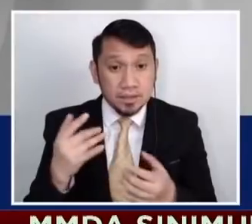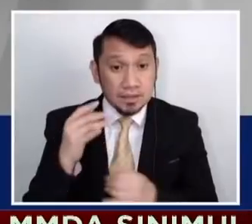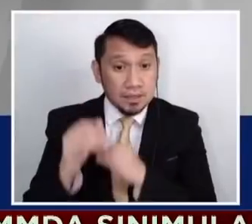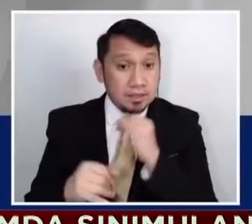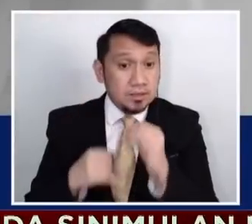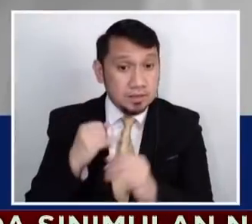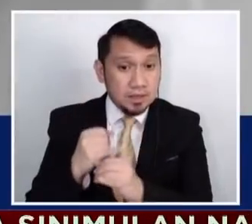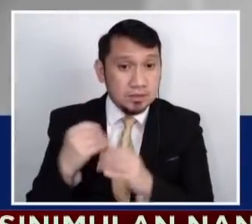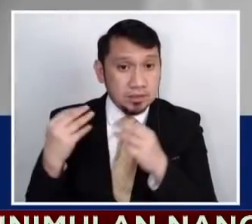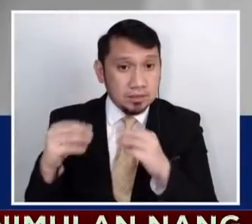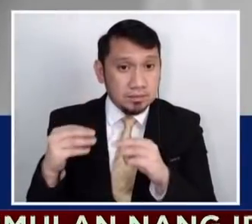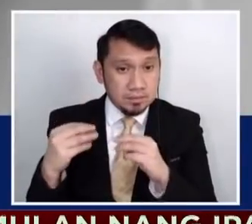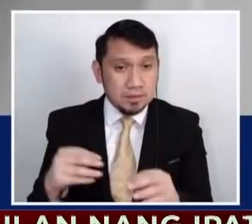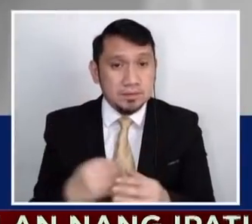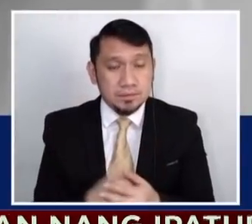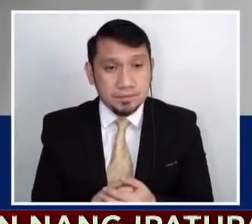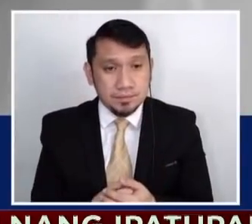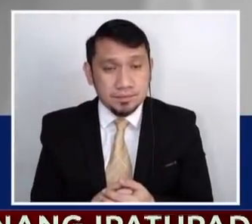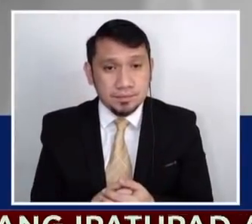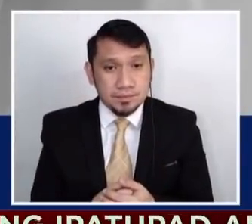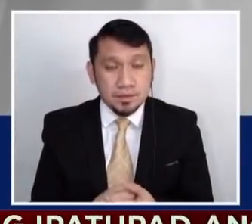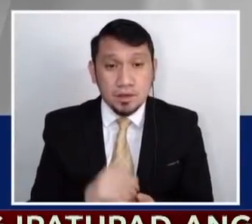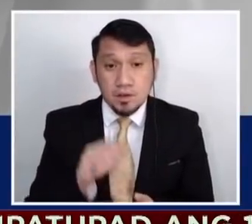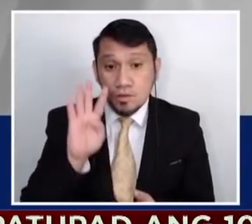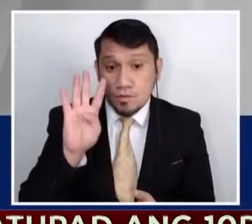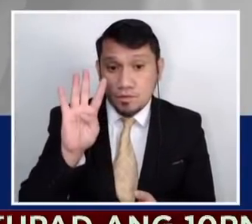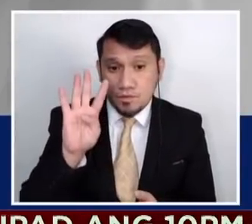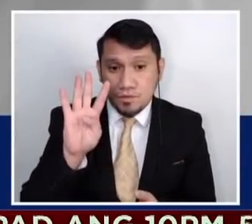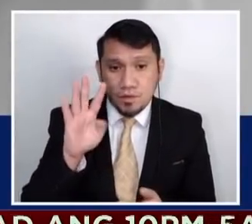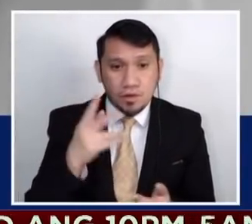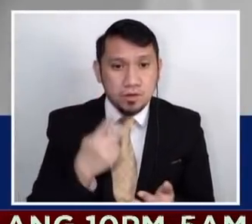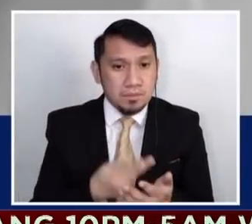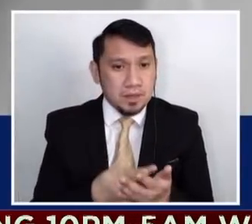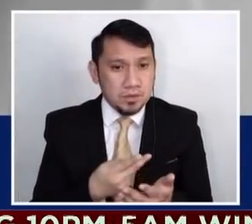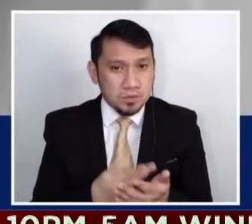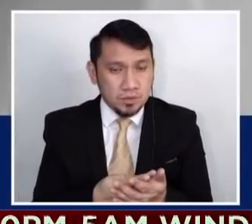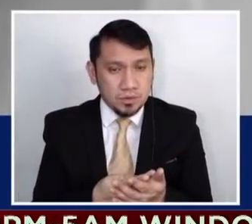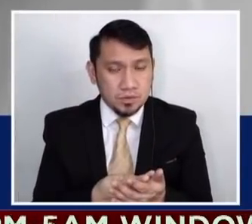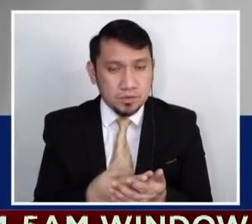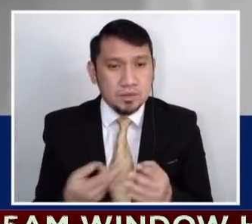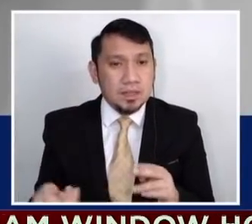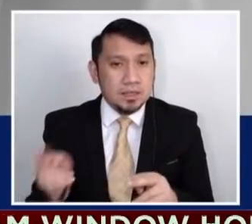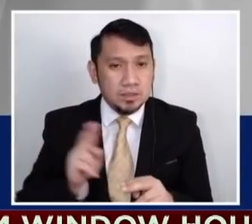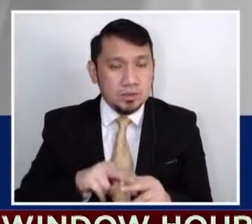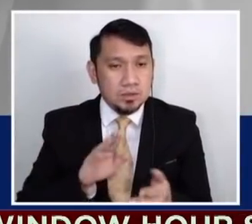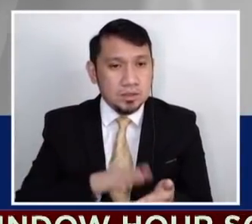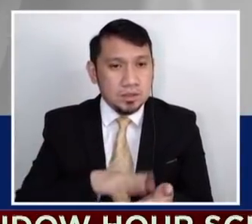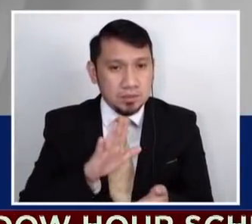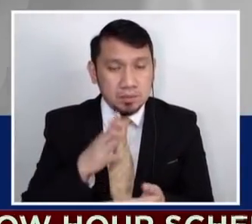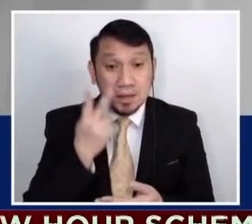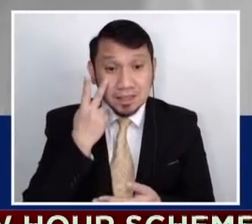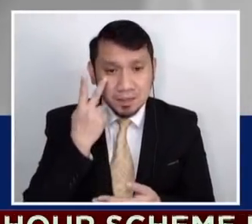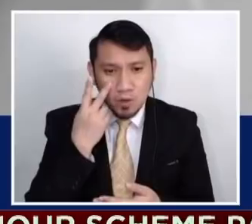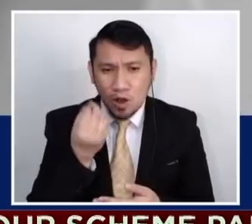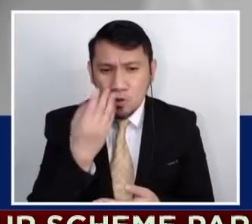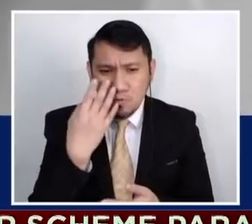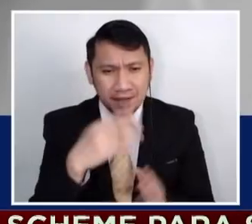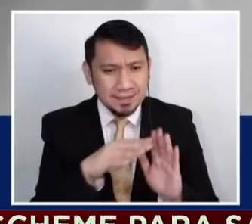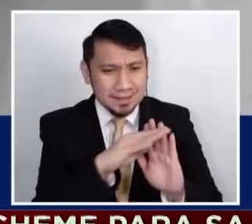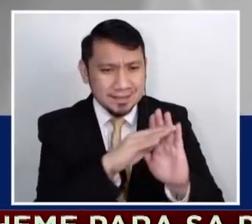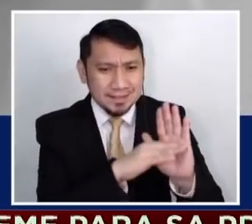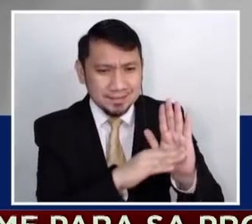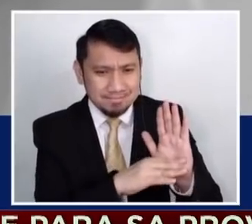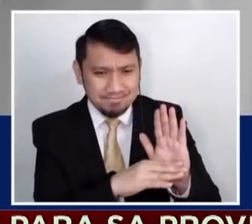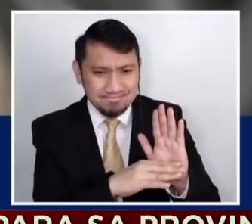market, lagpas 4 pesos ang iminahal ng imported diesel at kerosene at mahigit 3 pesos naman sa